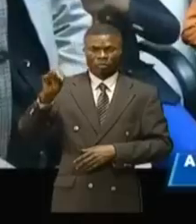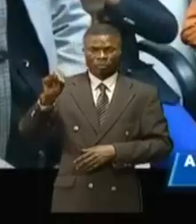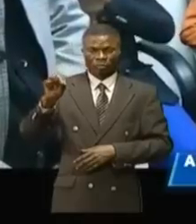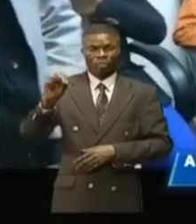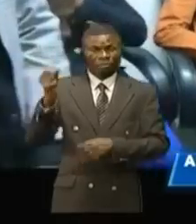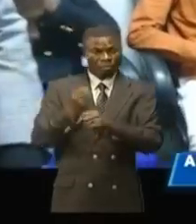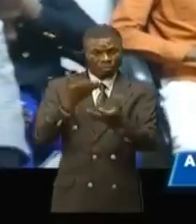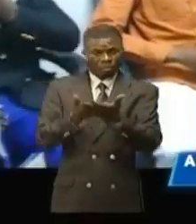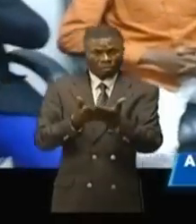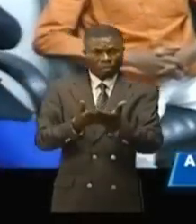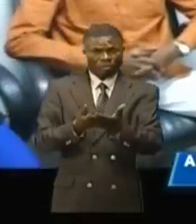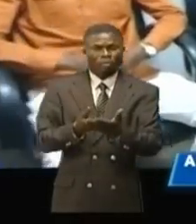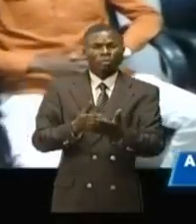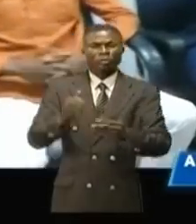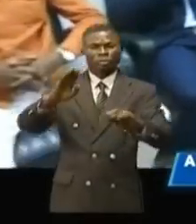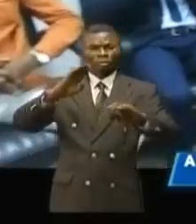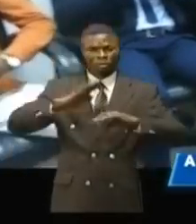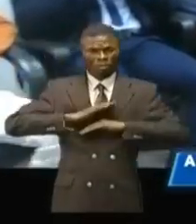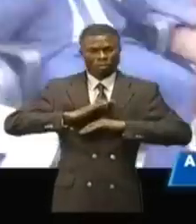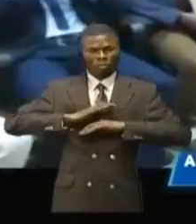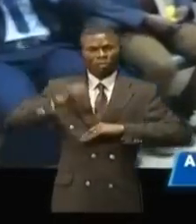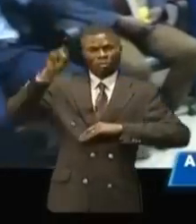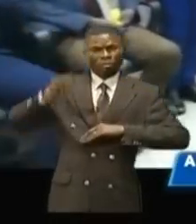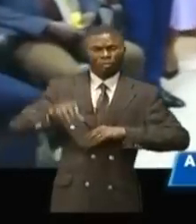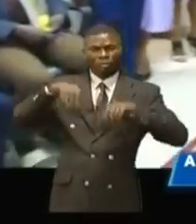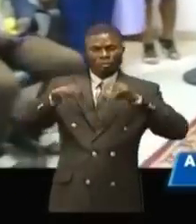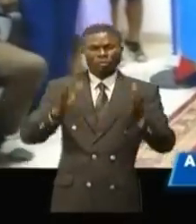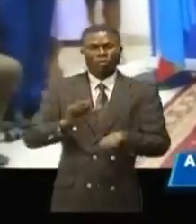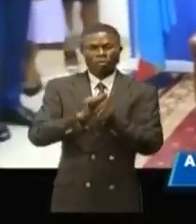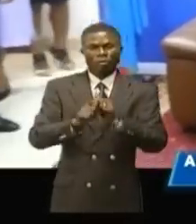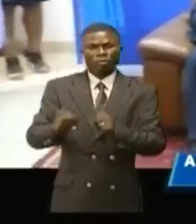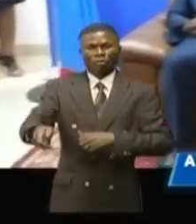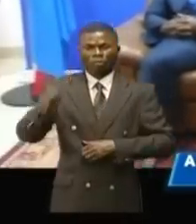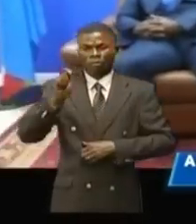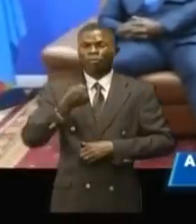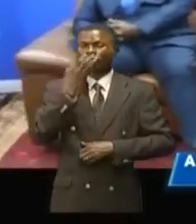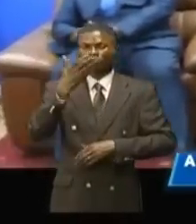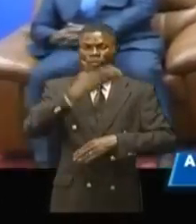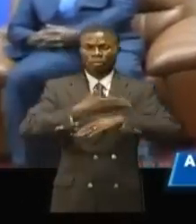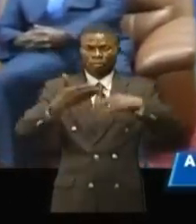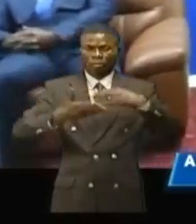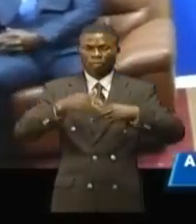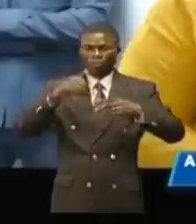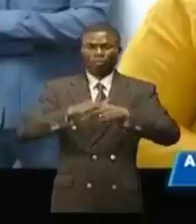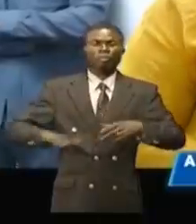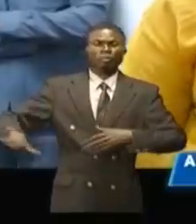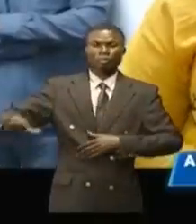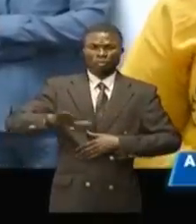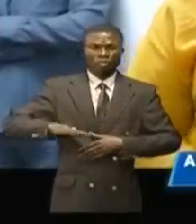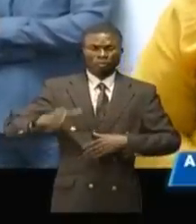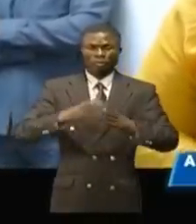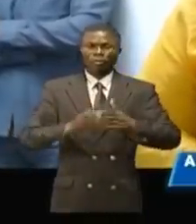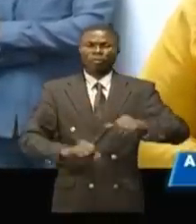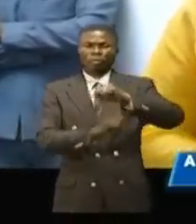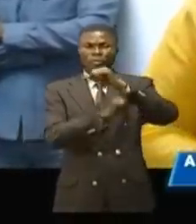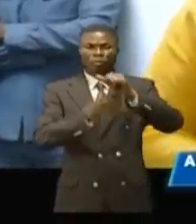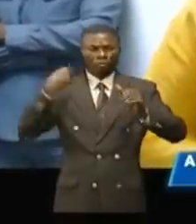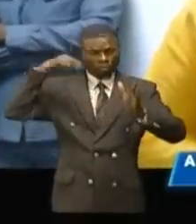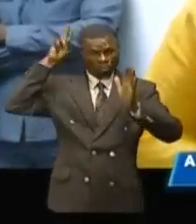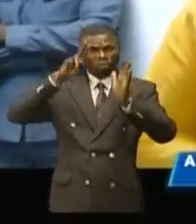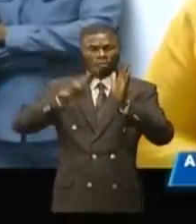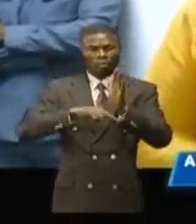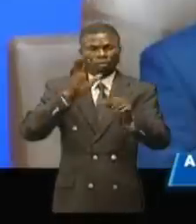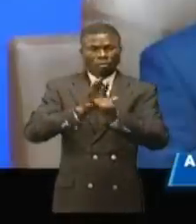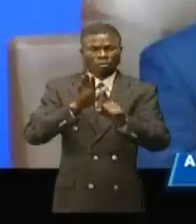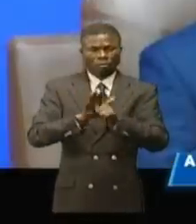les besoins des Congolais en matière de pêche. Ainsi, il a par exemple construit à travers le pays, avec l'appui du gouvernement,